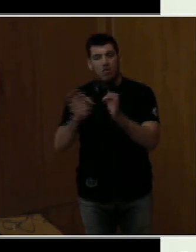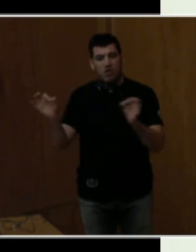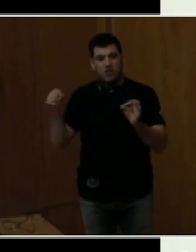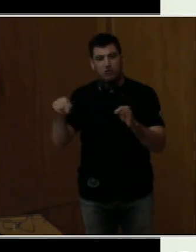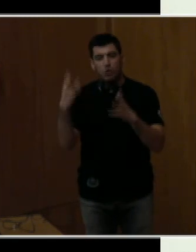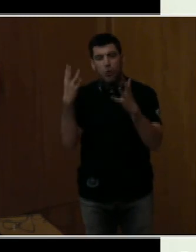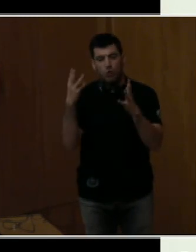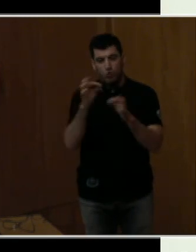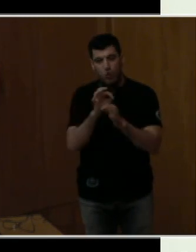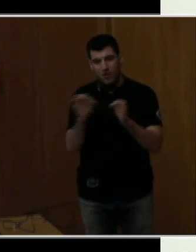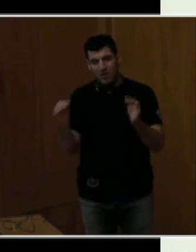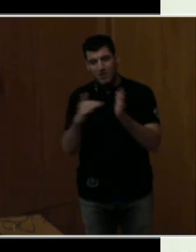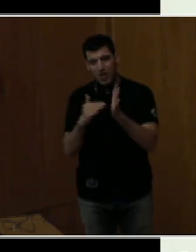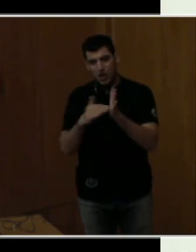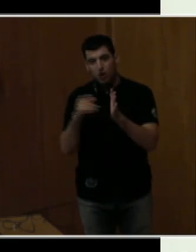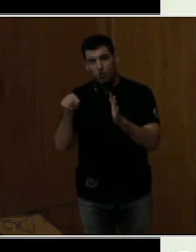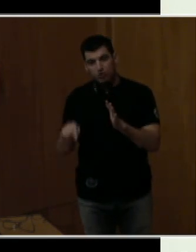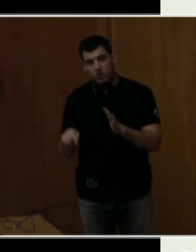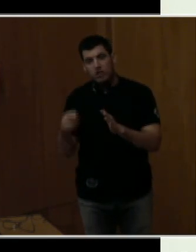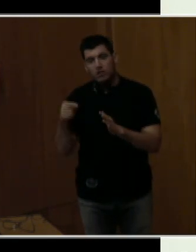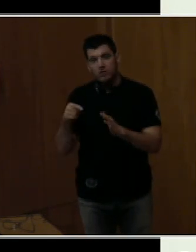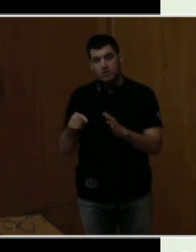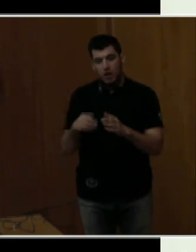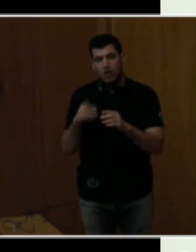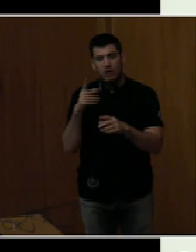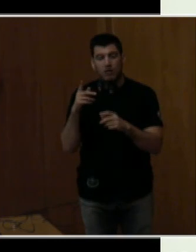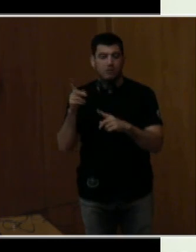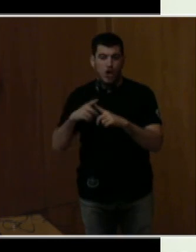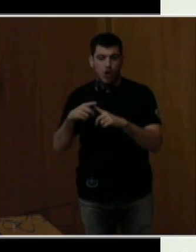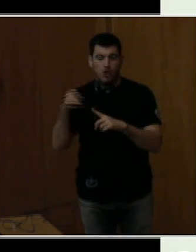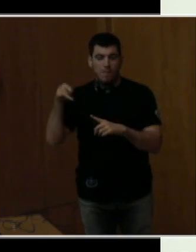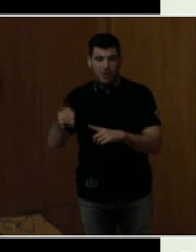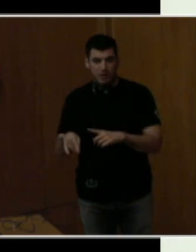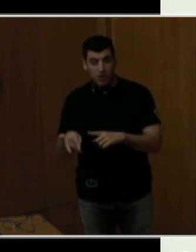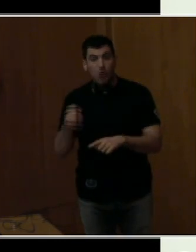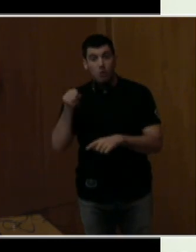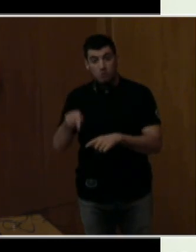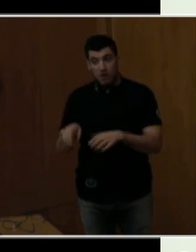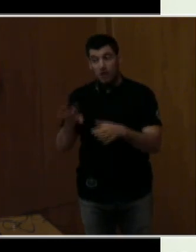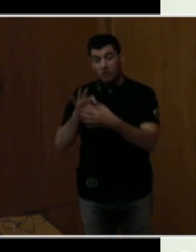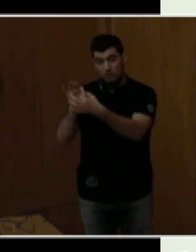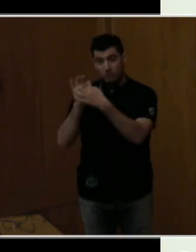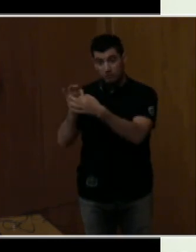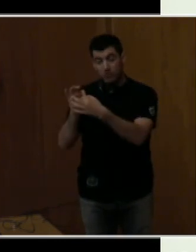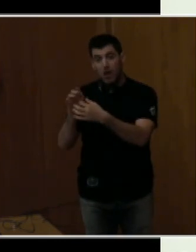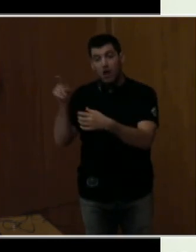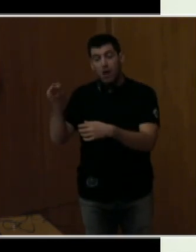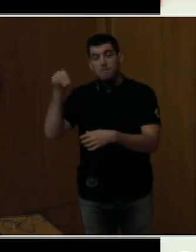επί 0,3 χιλιοστά σε τεχνολογία πυρητίου, σε συνεργασία και με την ερευνητική ομάδα του Μετσοβίου Πολυτεχνείου.